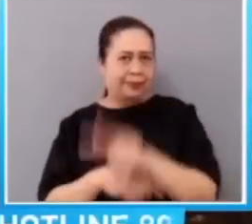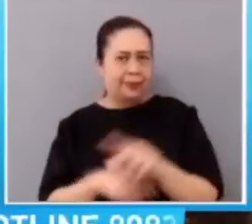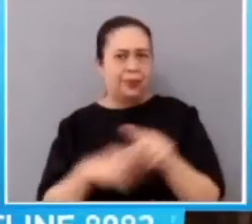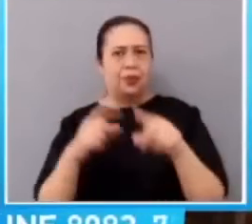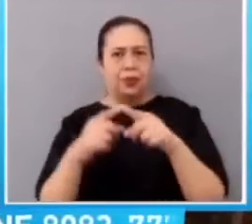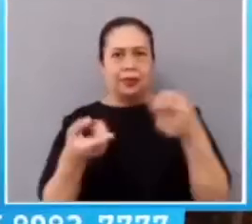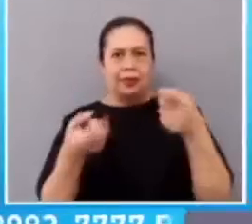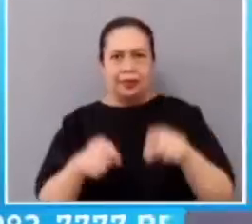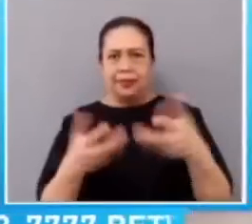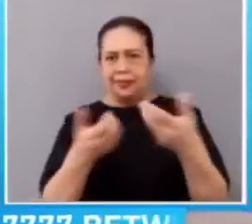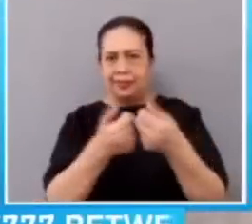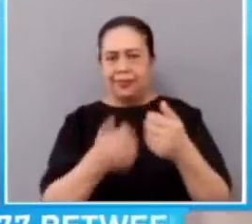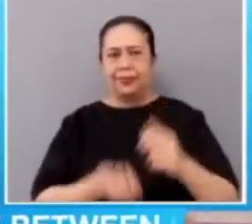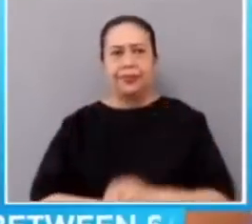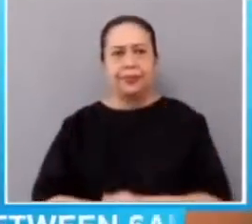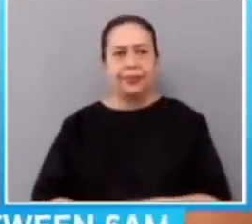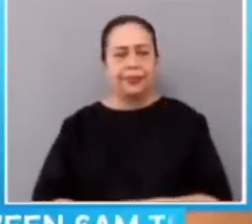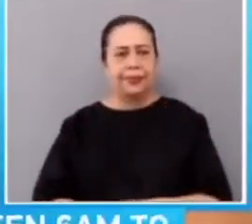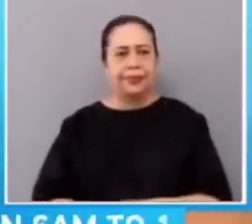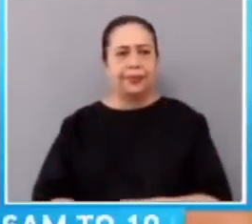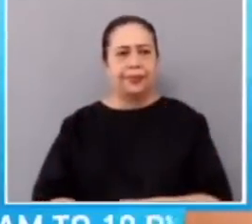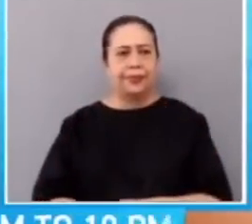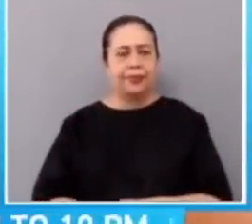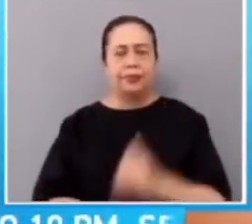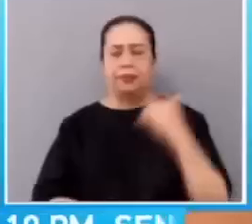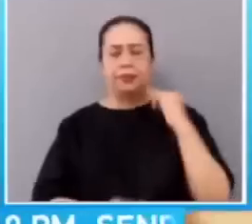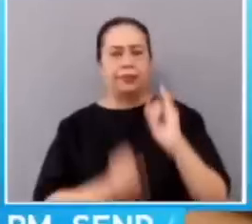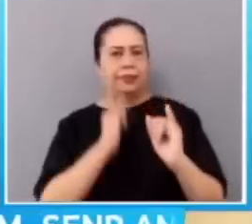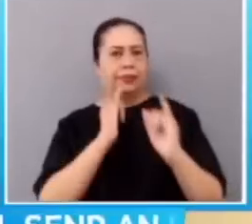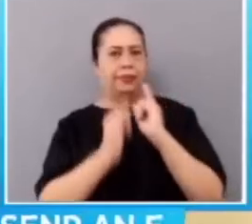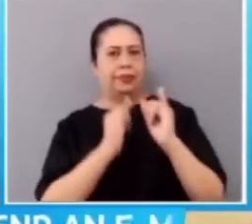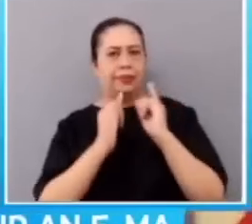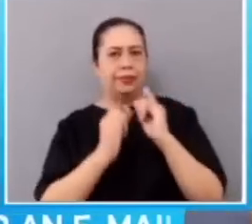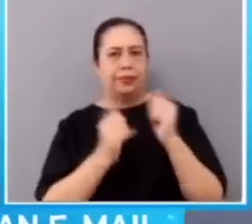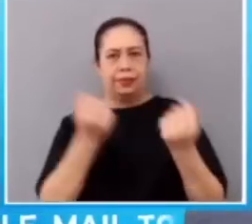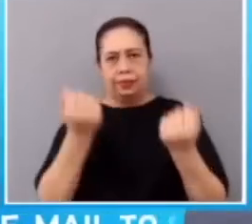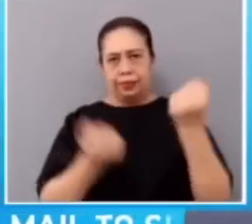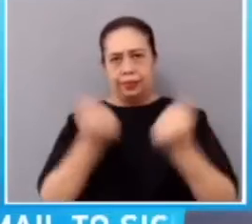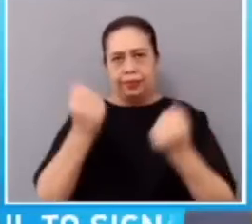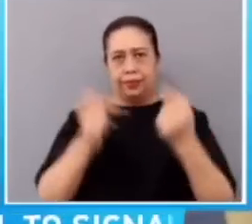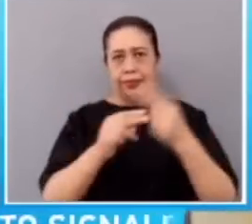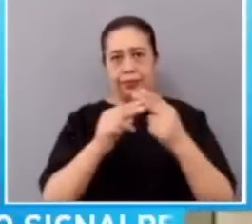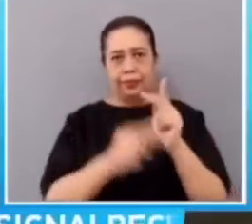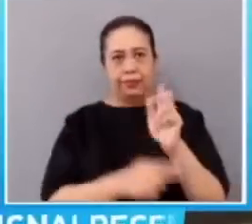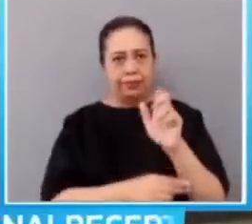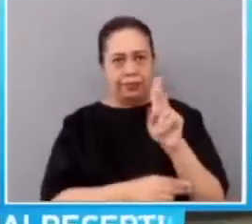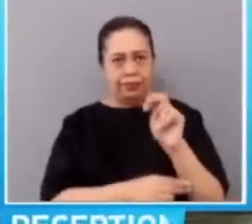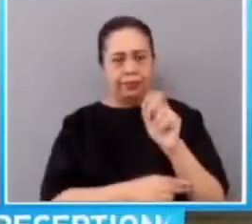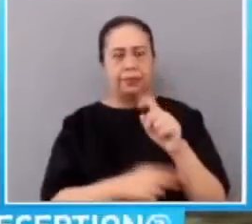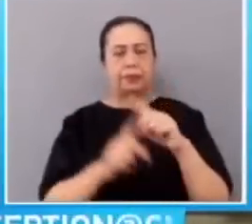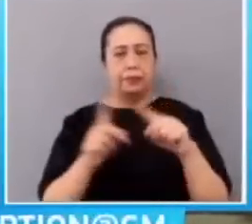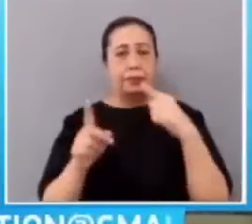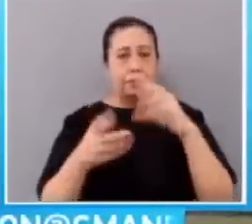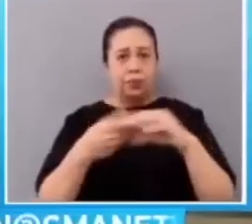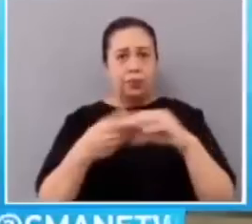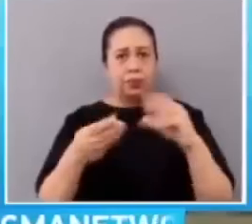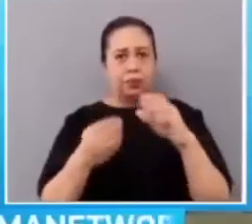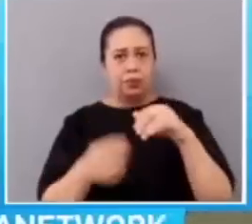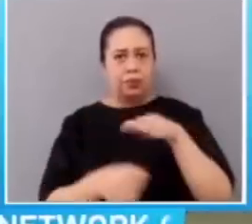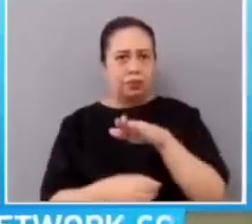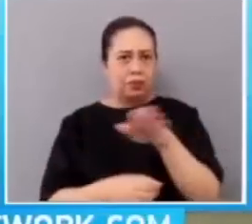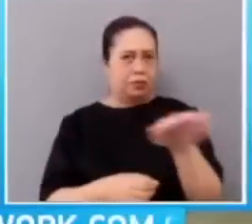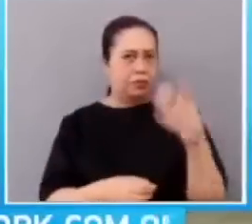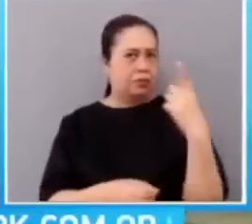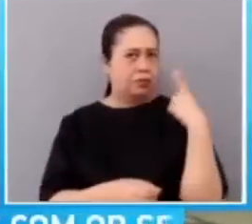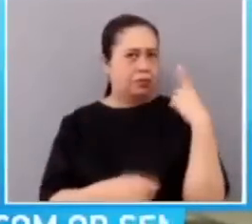aksidente. Tumangging humarap sa kamera ang driver na si Kevin Verdillo pero kwento niya, pakaliwasan na siya nang humapay ang